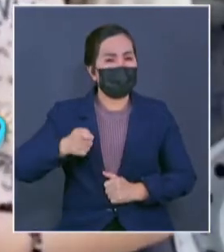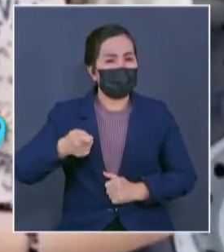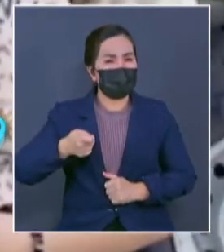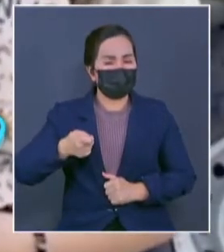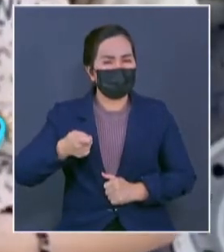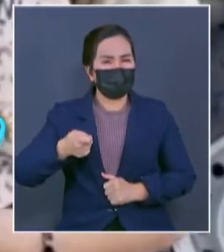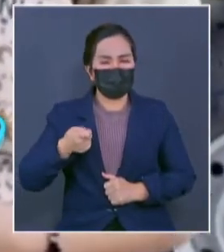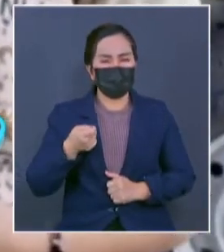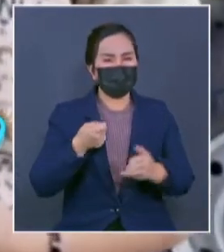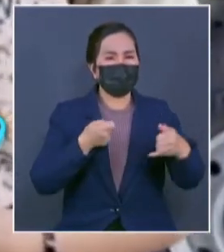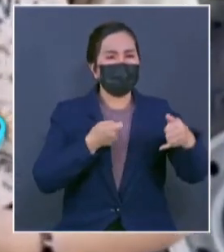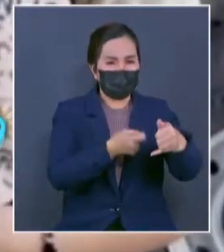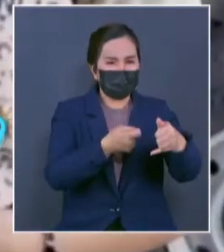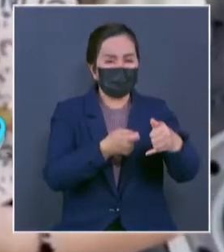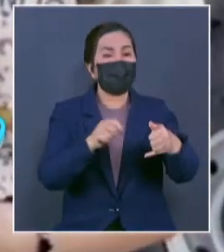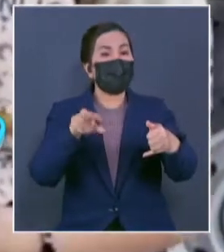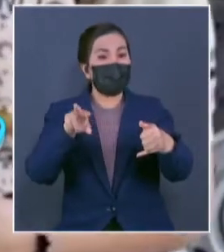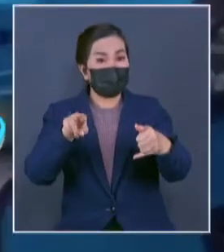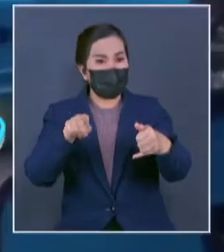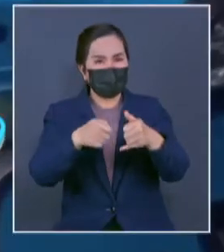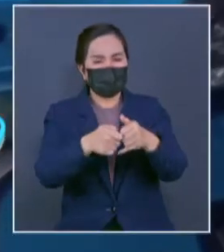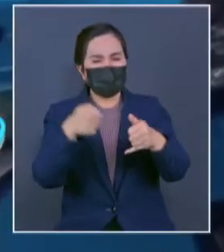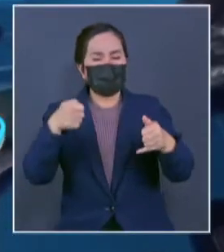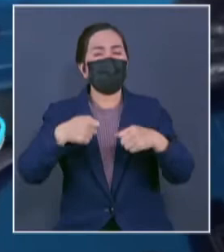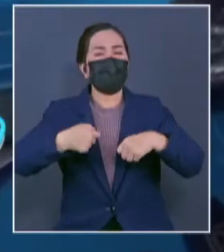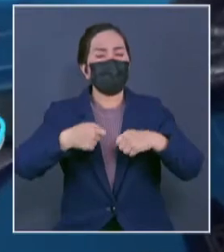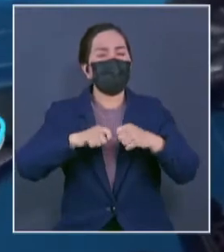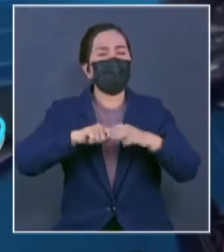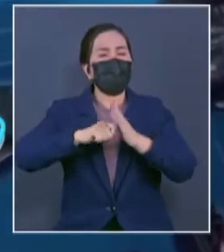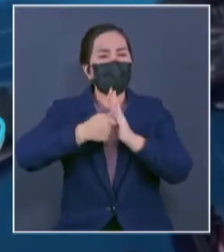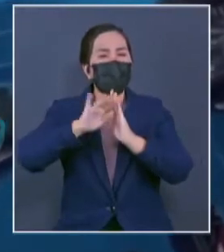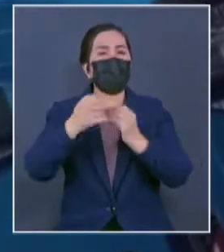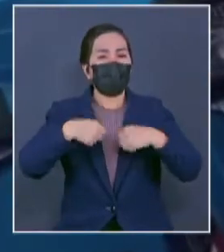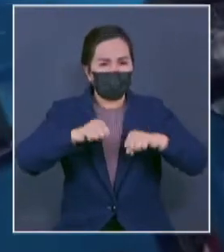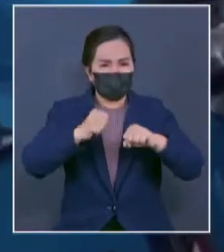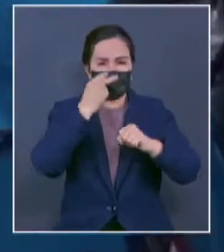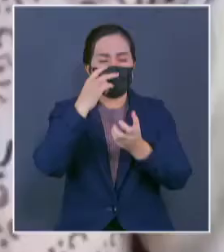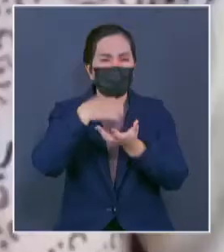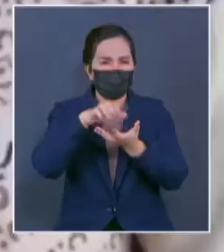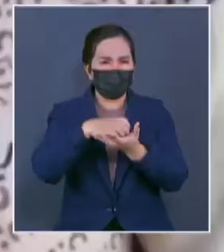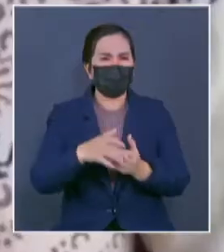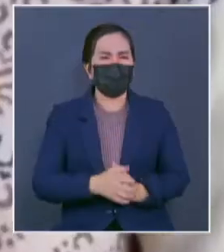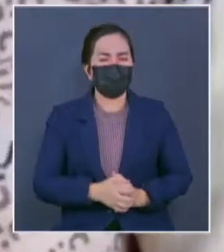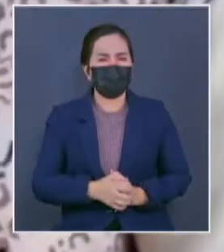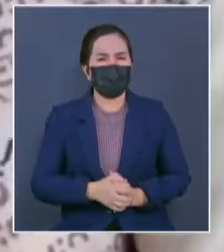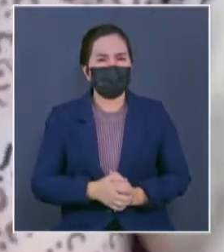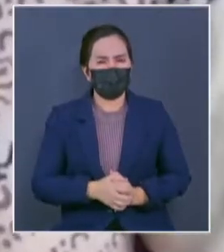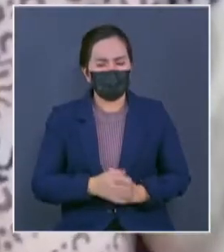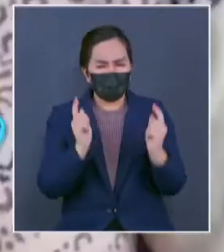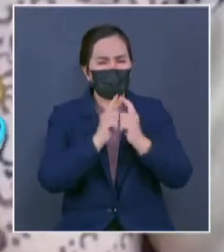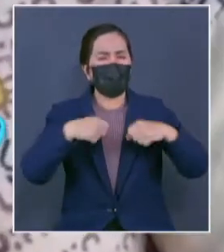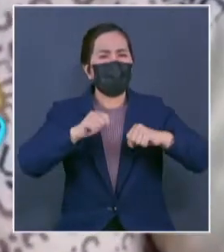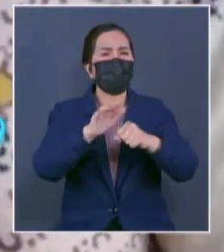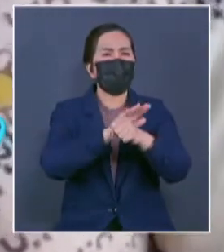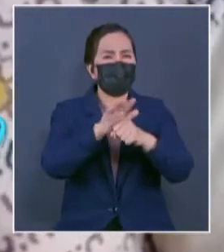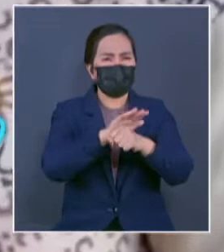ชาร์จที่ตัวคนร้ายนะคะส่วนแฟนเนี่ยเข้าไปดึงกุญแจออกไปฟังเสียงของผู้เสียหายกันหน่อยค่ะ จังหวะว่าเข้าไปแล้วเจอรถพอดี